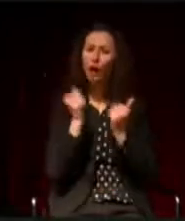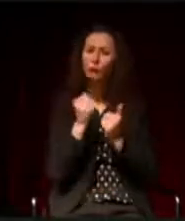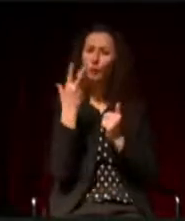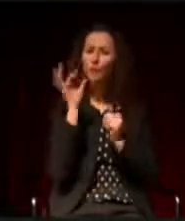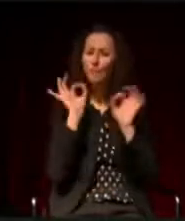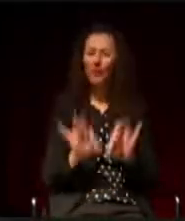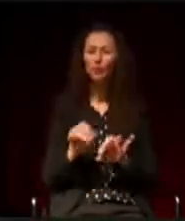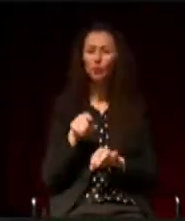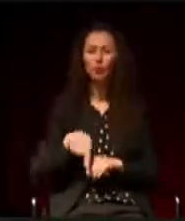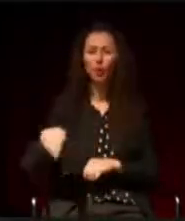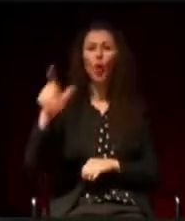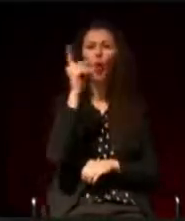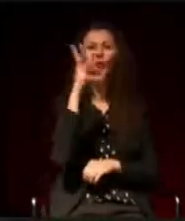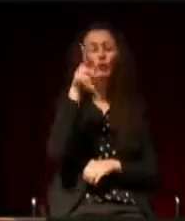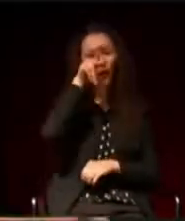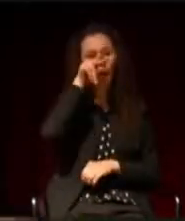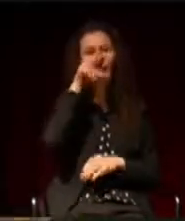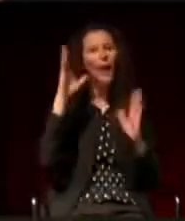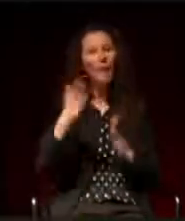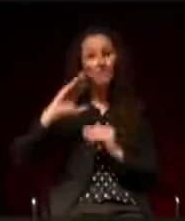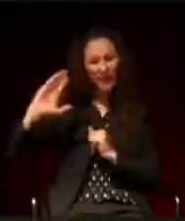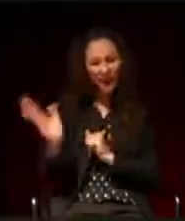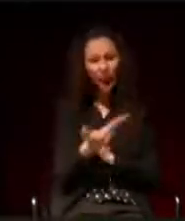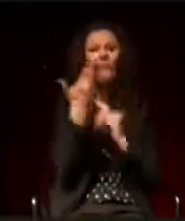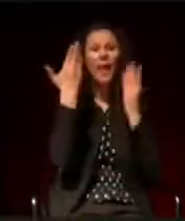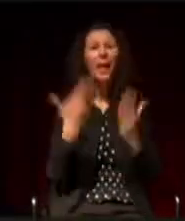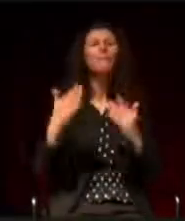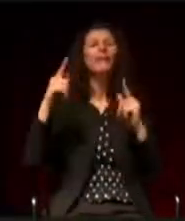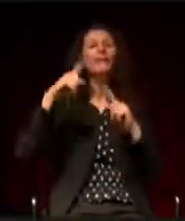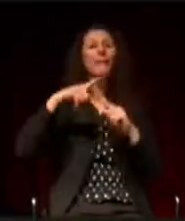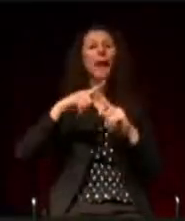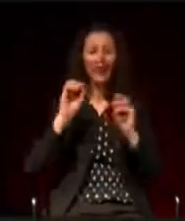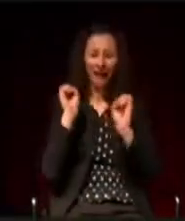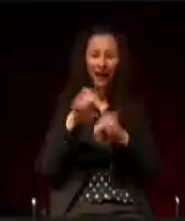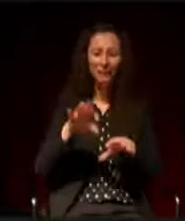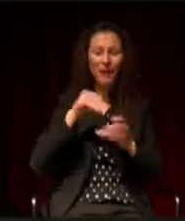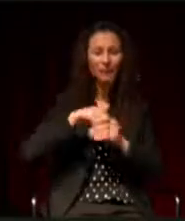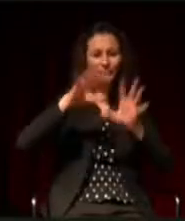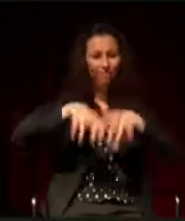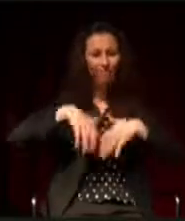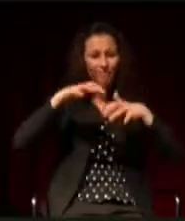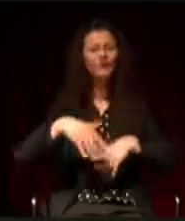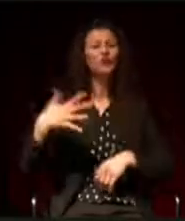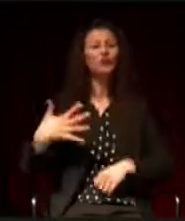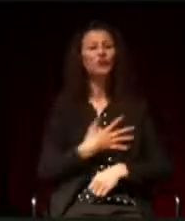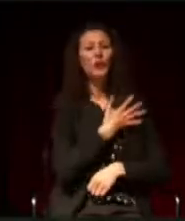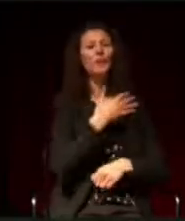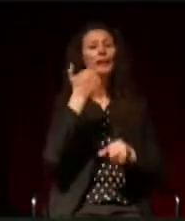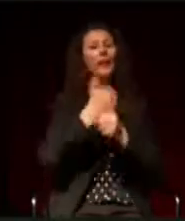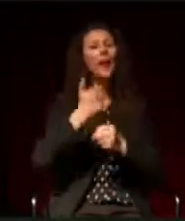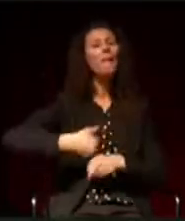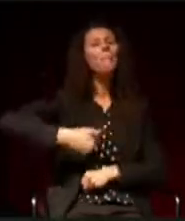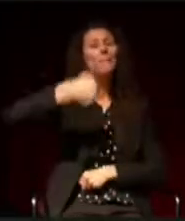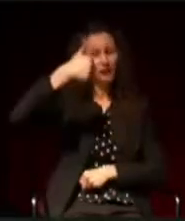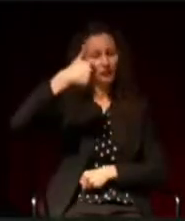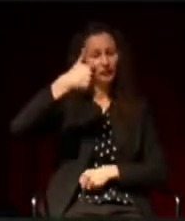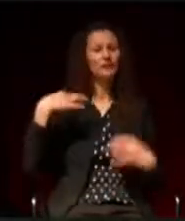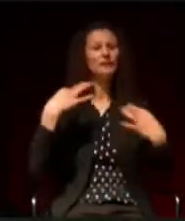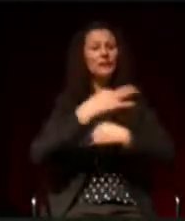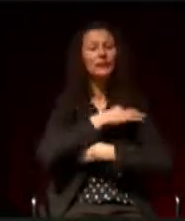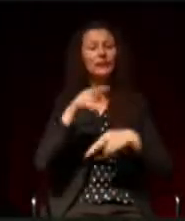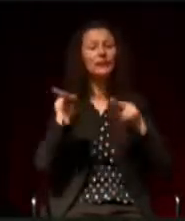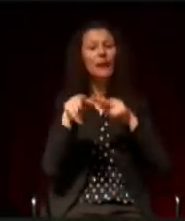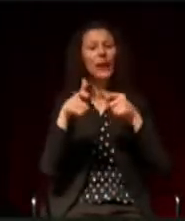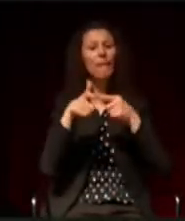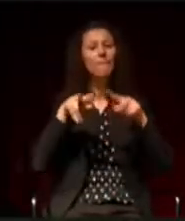yol almaya başlıyoruz. 13 Mart'ta bu hem yıkımları hem de temel atması başlayacak. Cumhuriyet Halk Partisi Genel Başkanımız